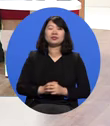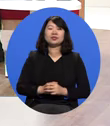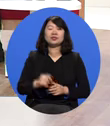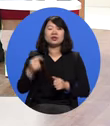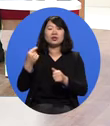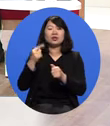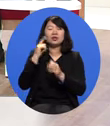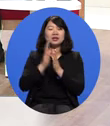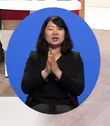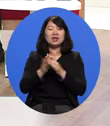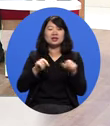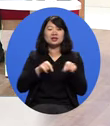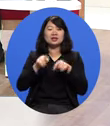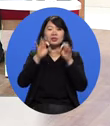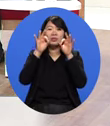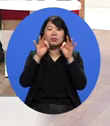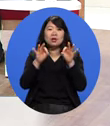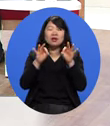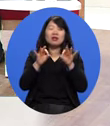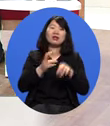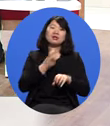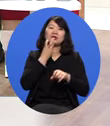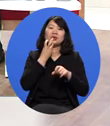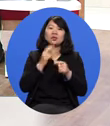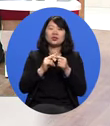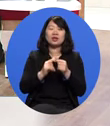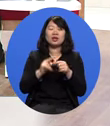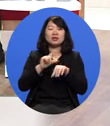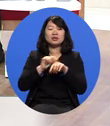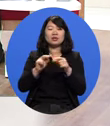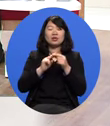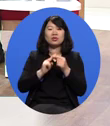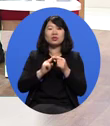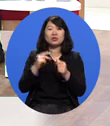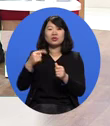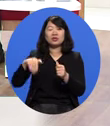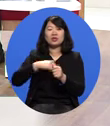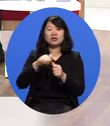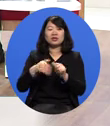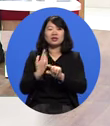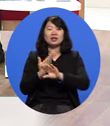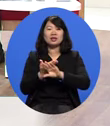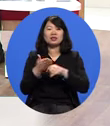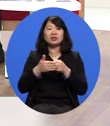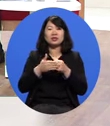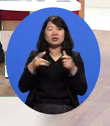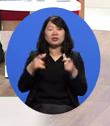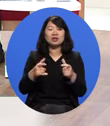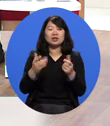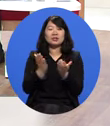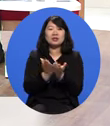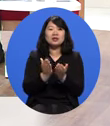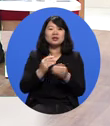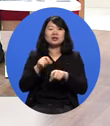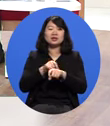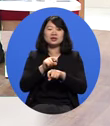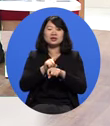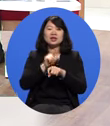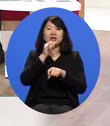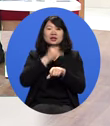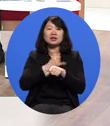교육자치를 하는 게요. 사실은 서울하고 지방하고 교육 환경이 달라서 그 지역에 맞는 특색 있는 다양한